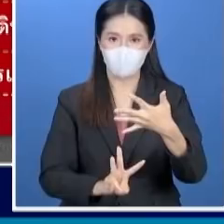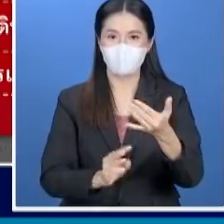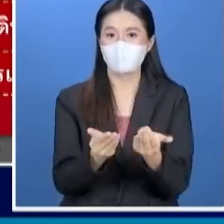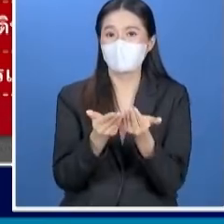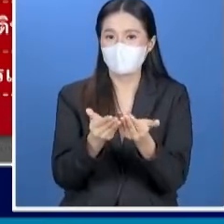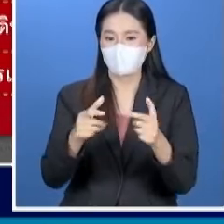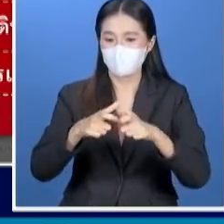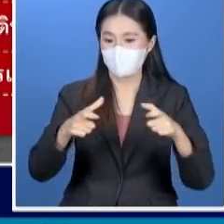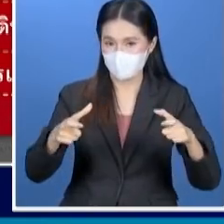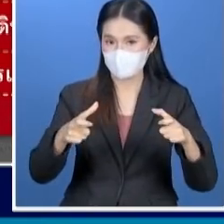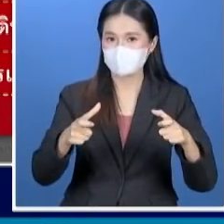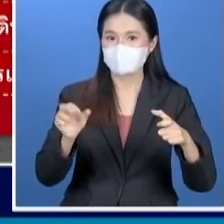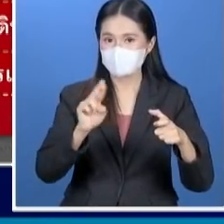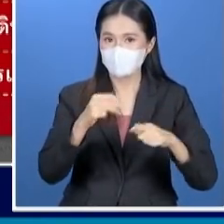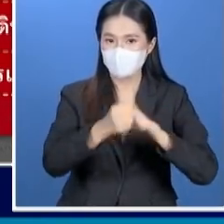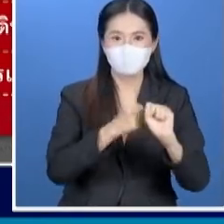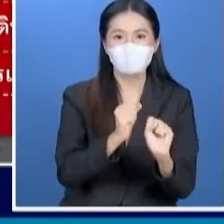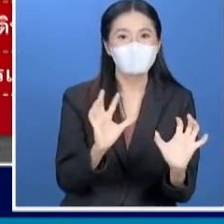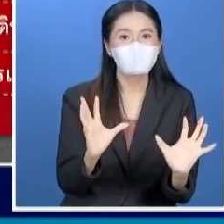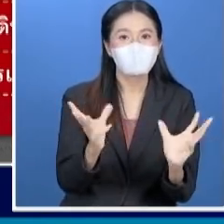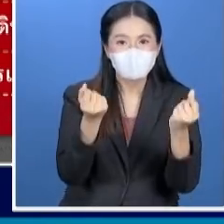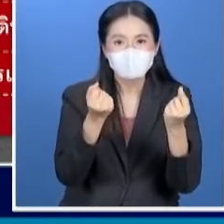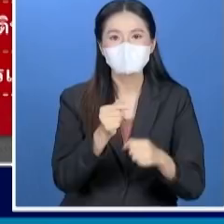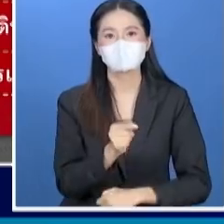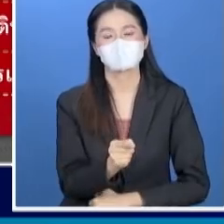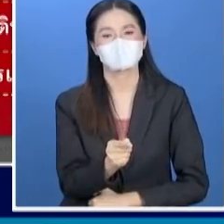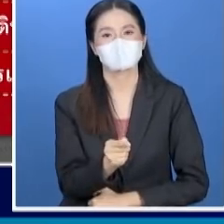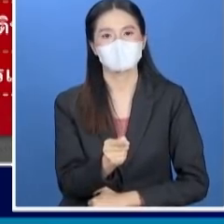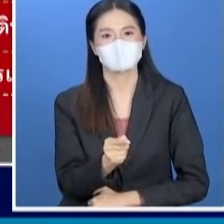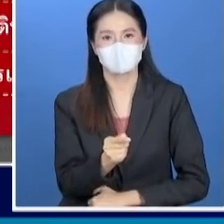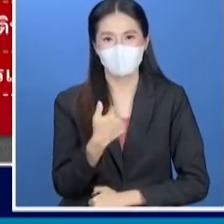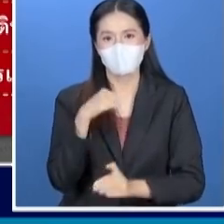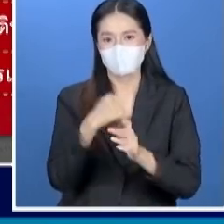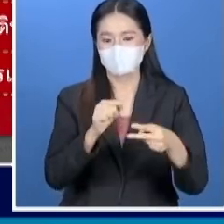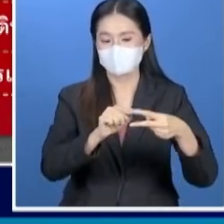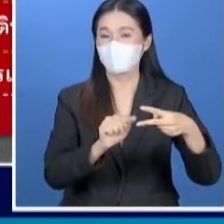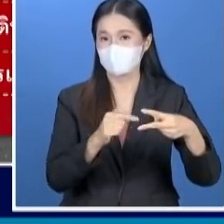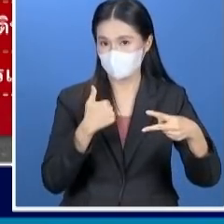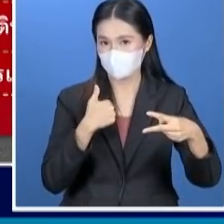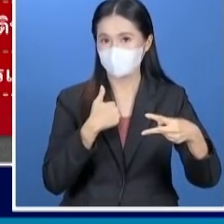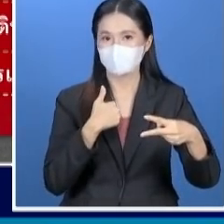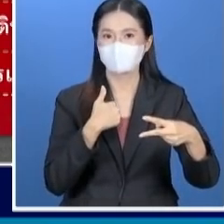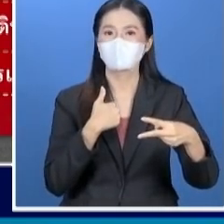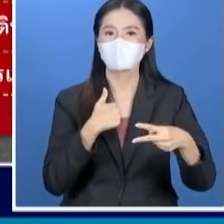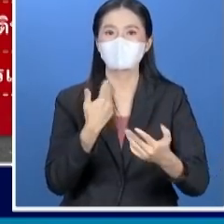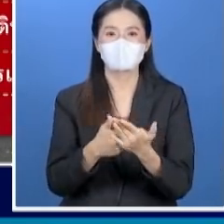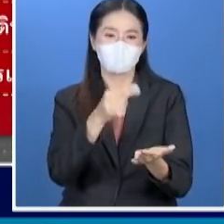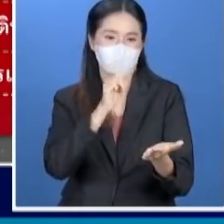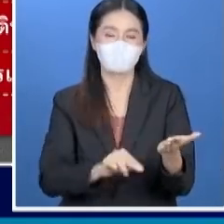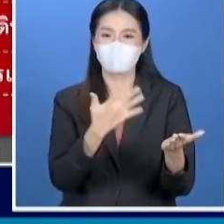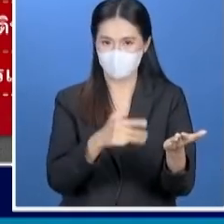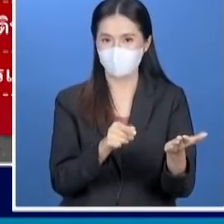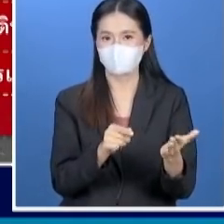รือที่มีใบอนุญาตใช้เรือสิ้นอายุแล้วซึ่ง2ฐานความผิดหลังนี้ได้ทำการเปรียบเทียบปรับแล้ว